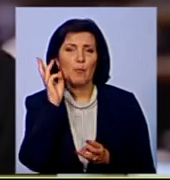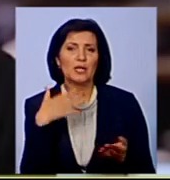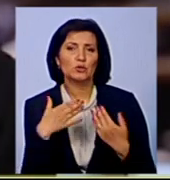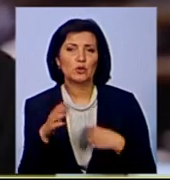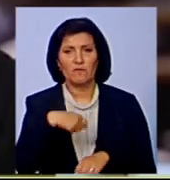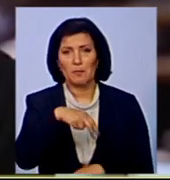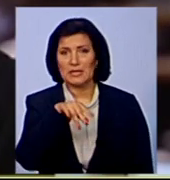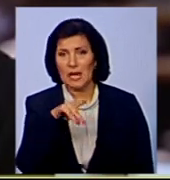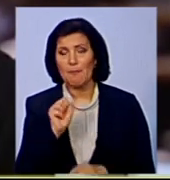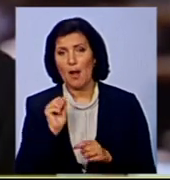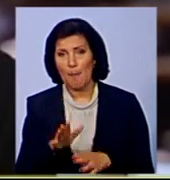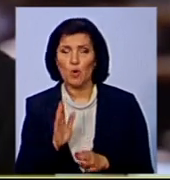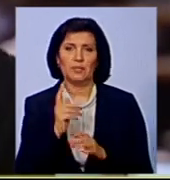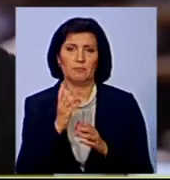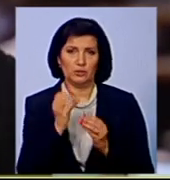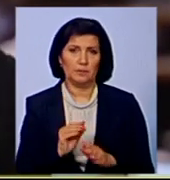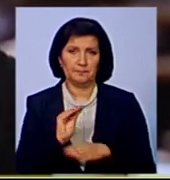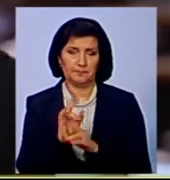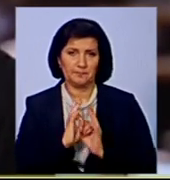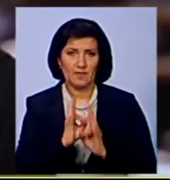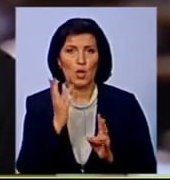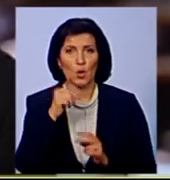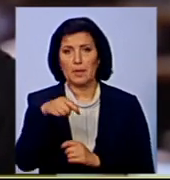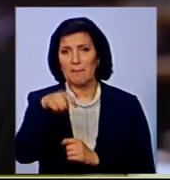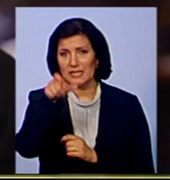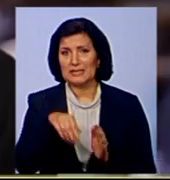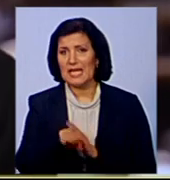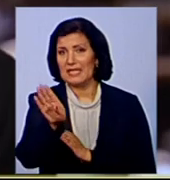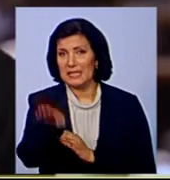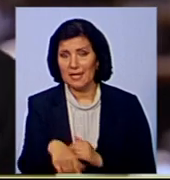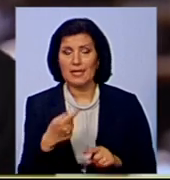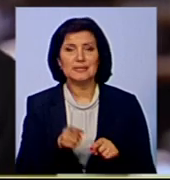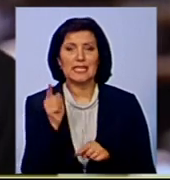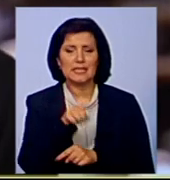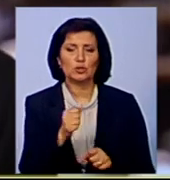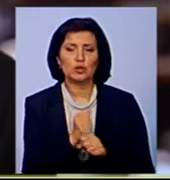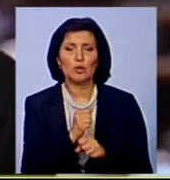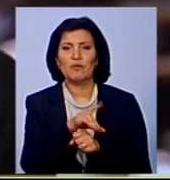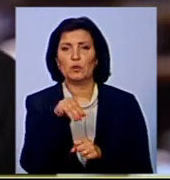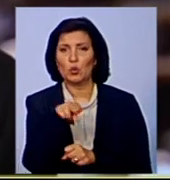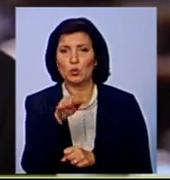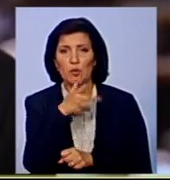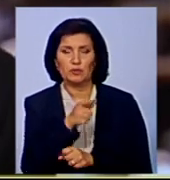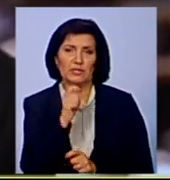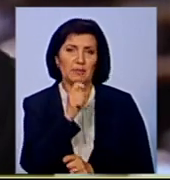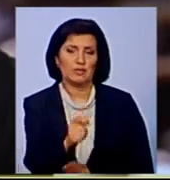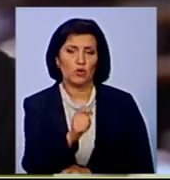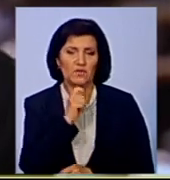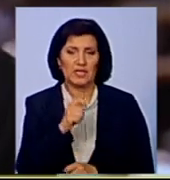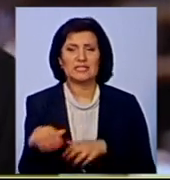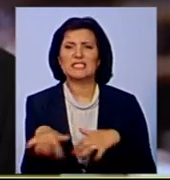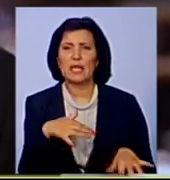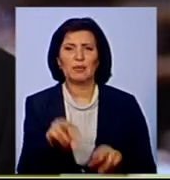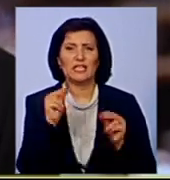потім намагається завдати удару йому в спину, коли президент іде до виходу. І це саме те, що зробив Трюдо під час прес-конференції.